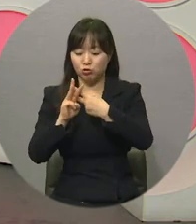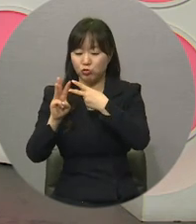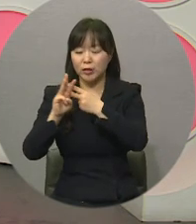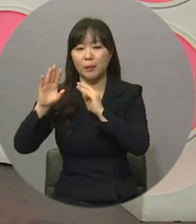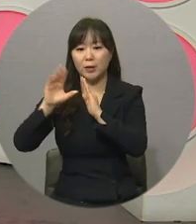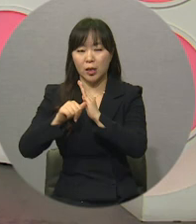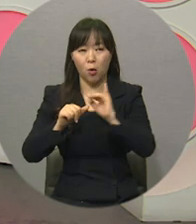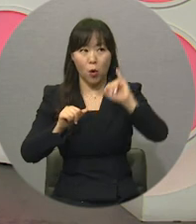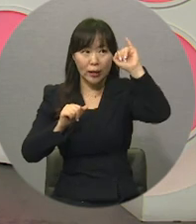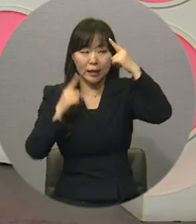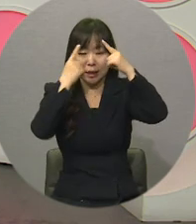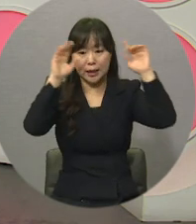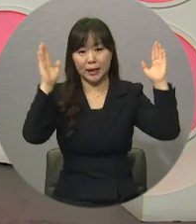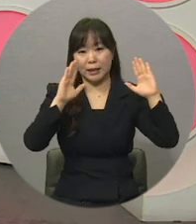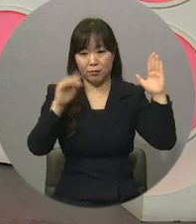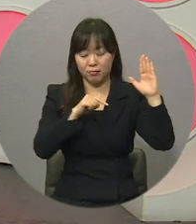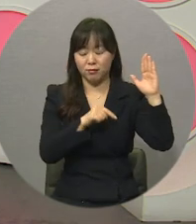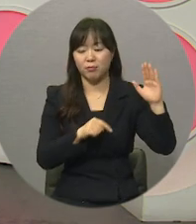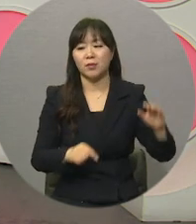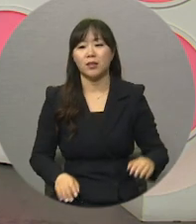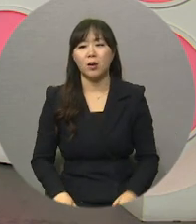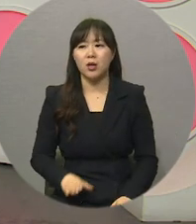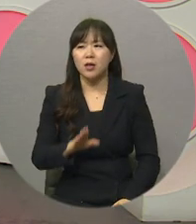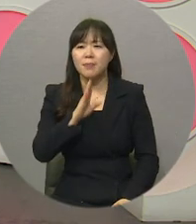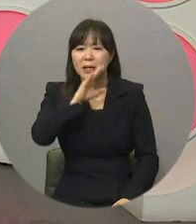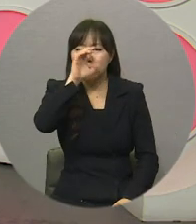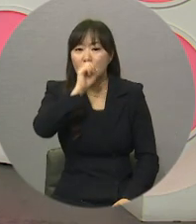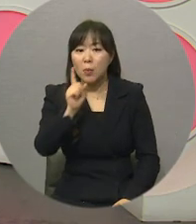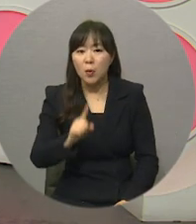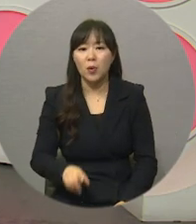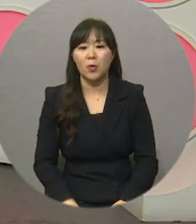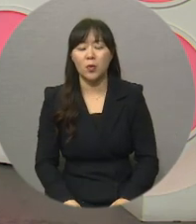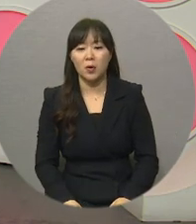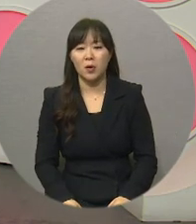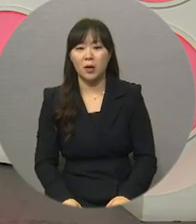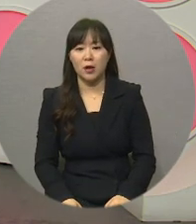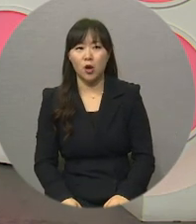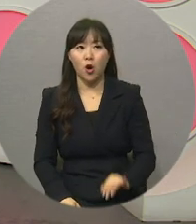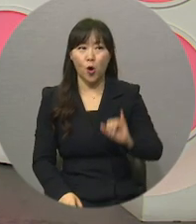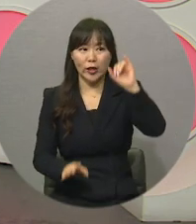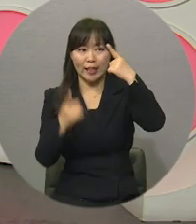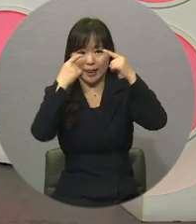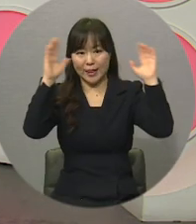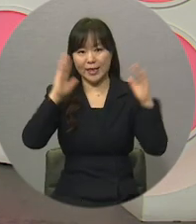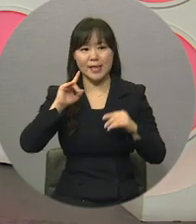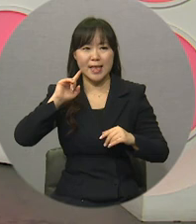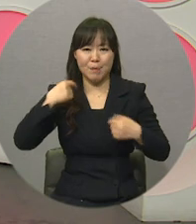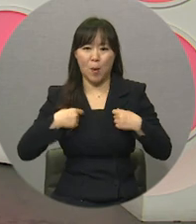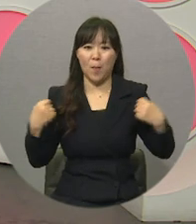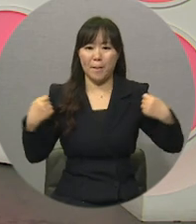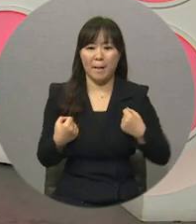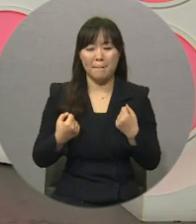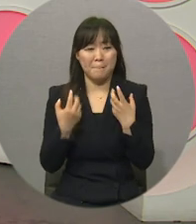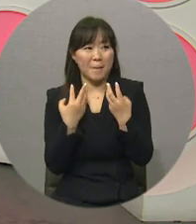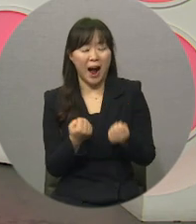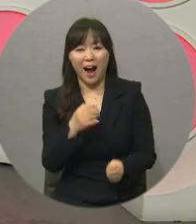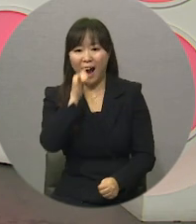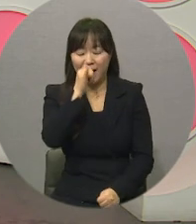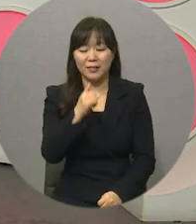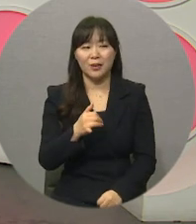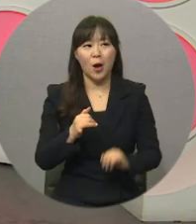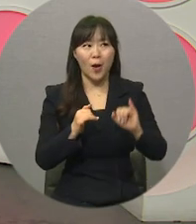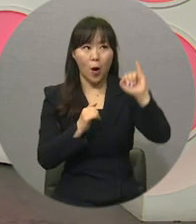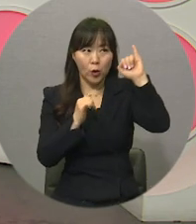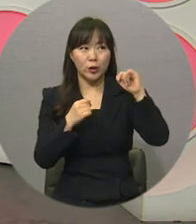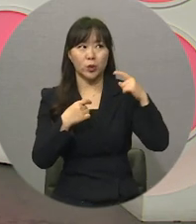때, 언니는 대학생이에요. 그러면은 좋은 점이 뭐냐면, 언니 대학생이니까 이쁜 옷을 많이 입잖아요. 그러면은 저는